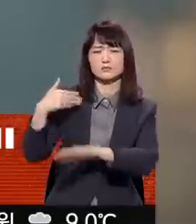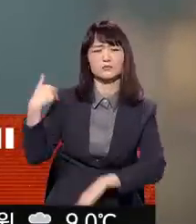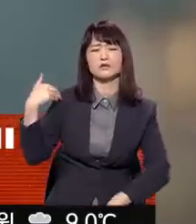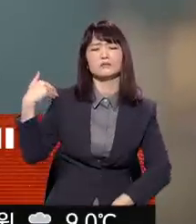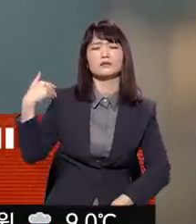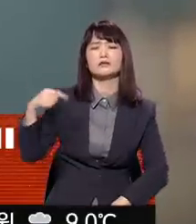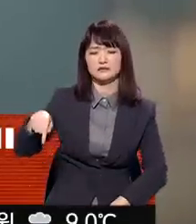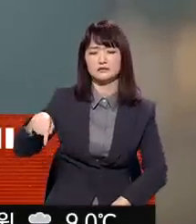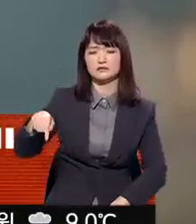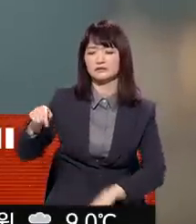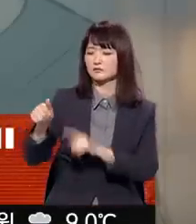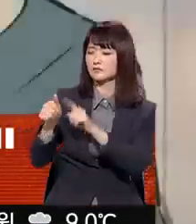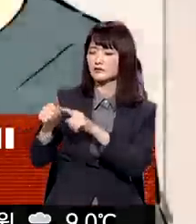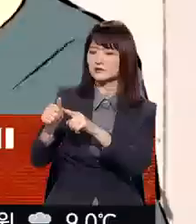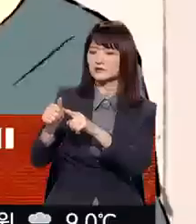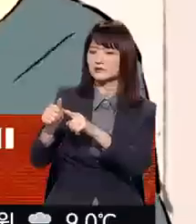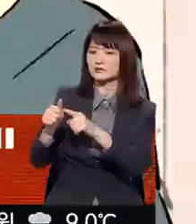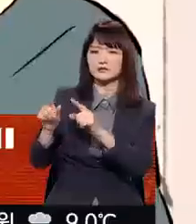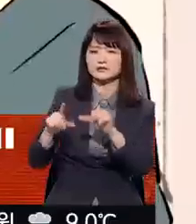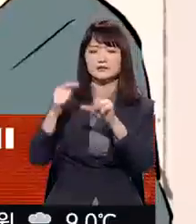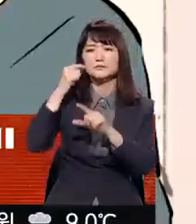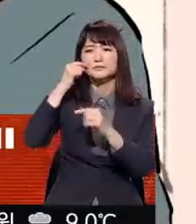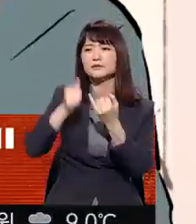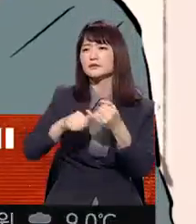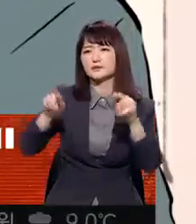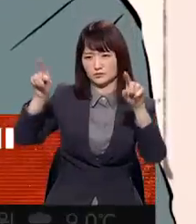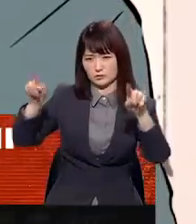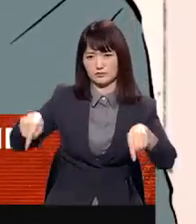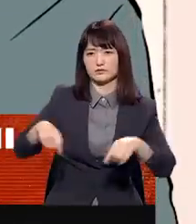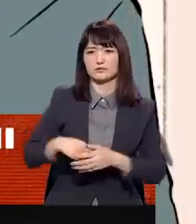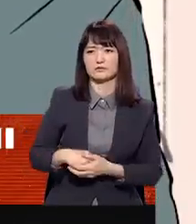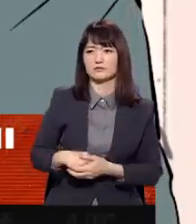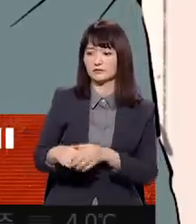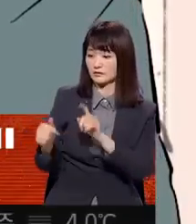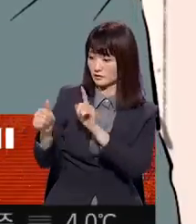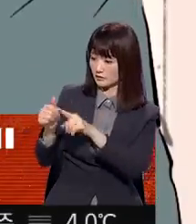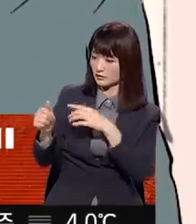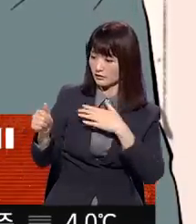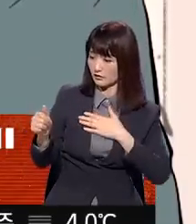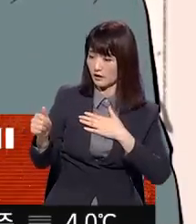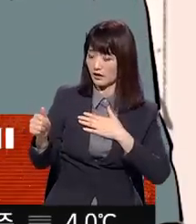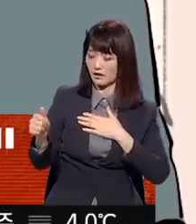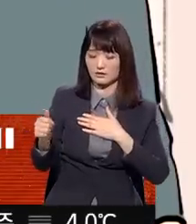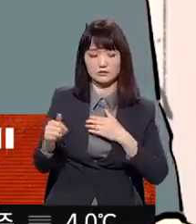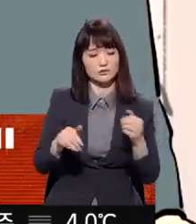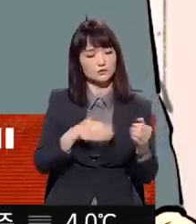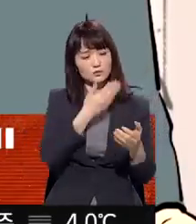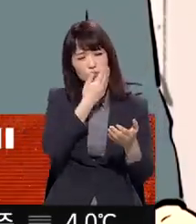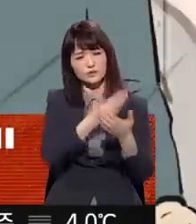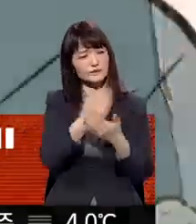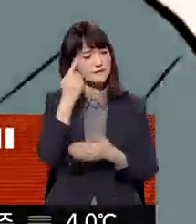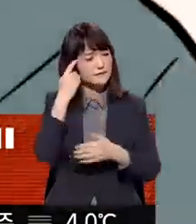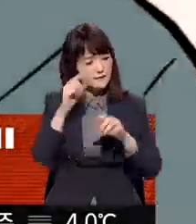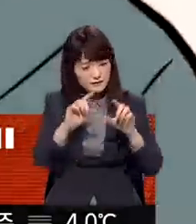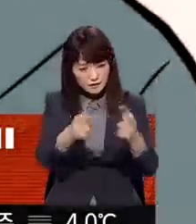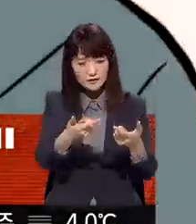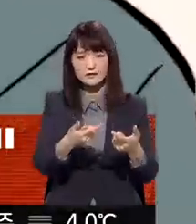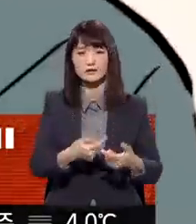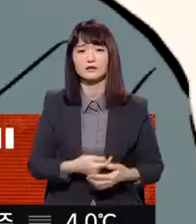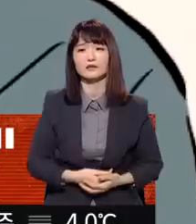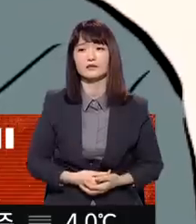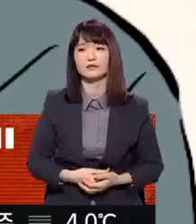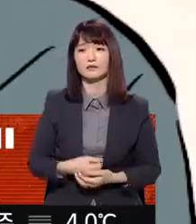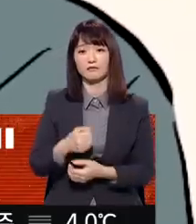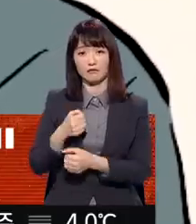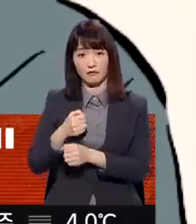모르겠어. 그냥 너랑 못 살겠어. 허허, 응? 이혼하자. 너는 나를 소중하게 생각지 않잖아. 아이고. 라고 핑계를 댔기 때문에